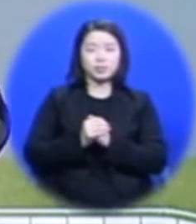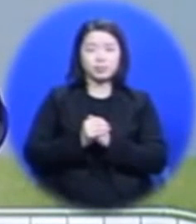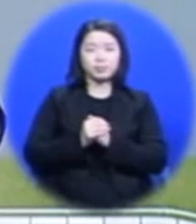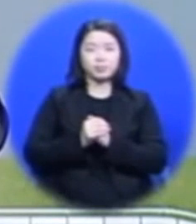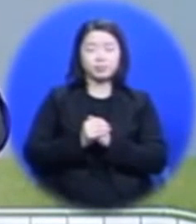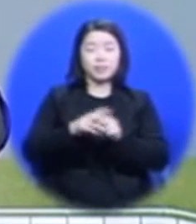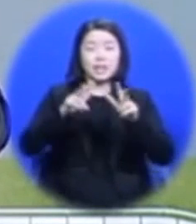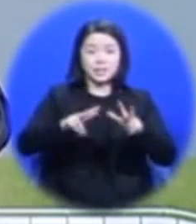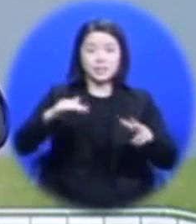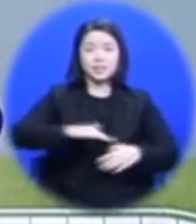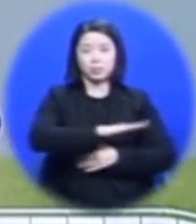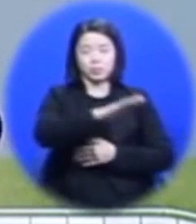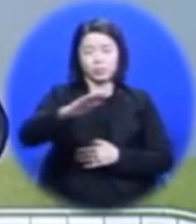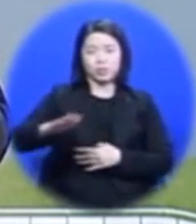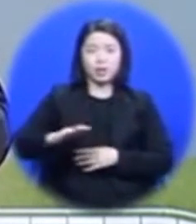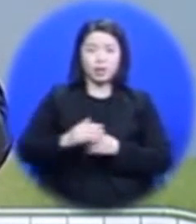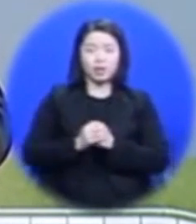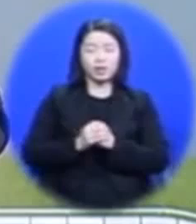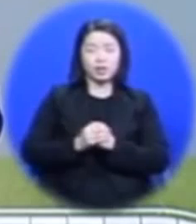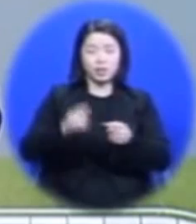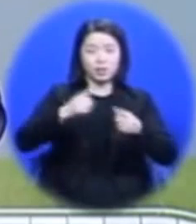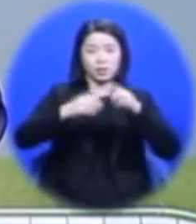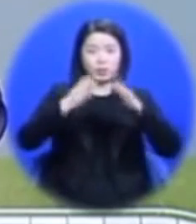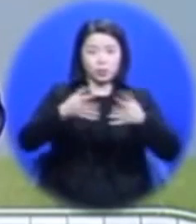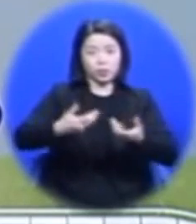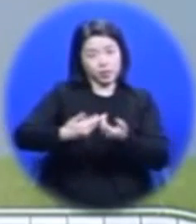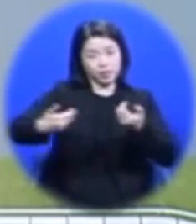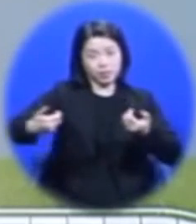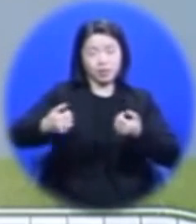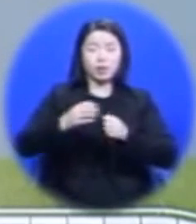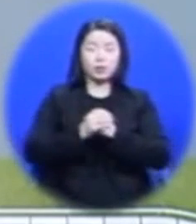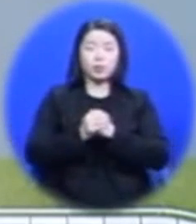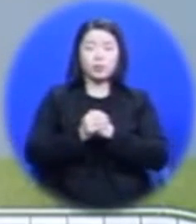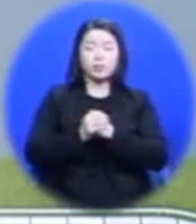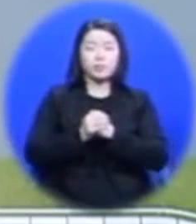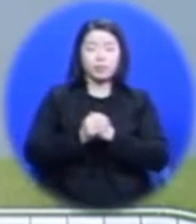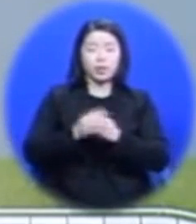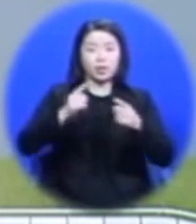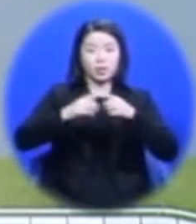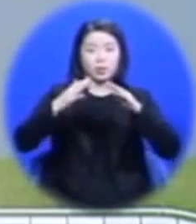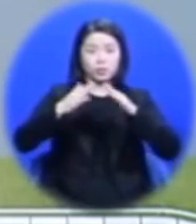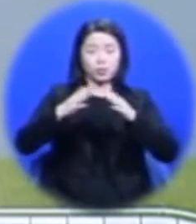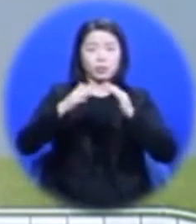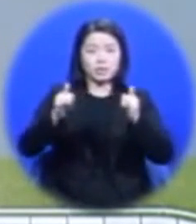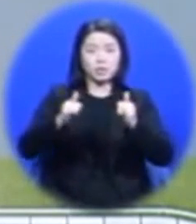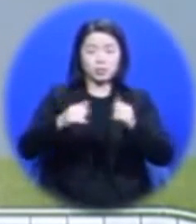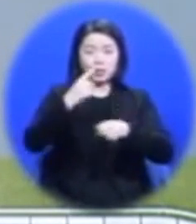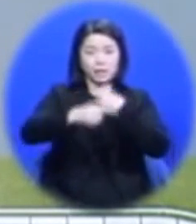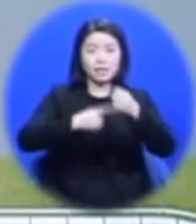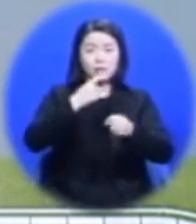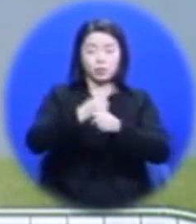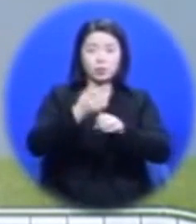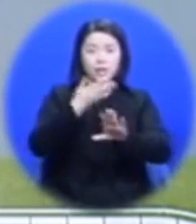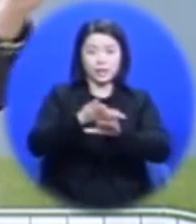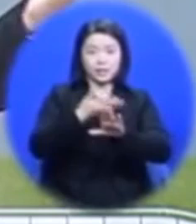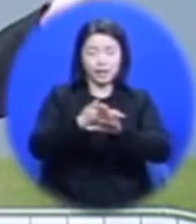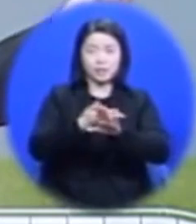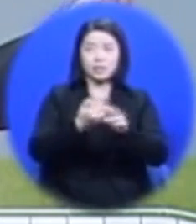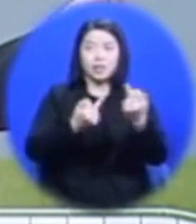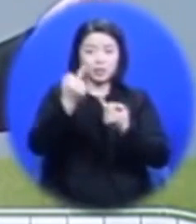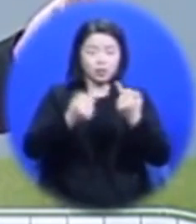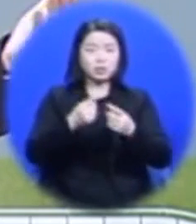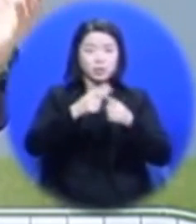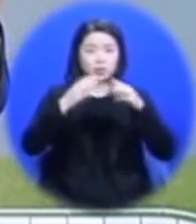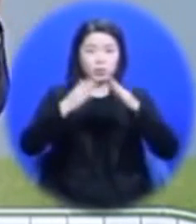지금 저희들이 교회를 분리 개척하고 그리고 교우들 여러분에게 1년 동안 좀 형제교회